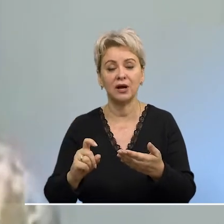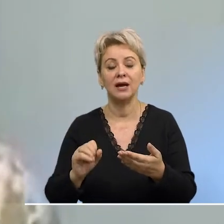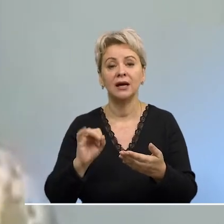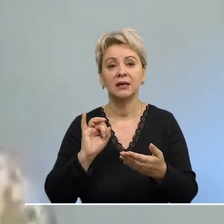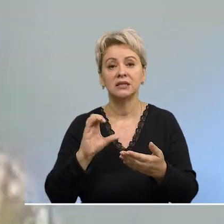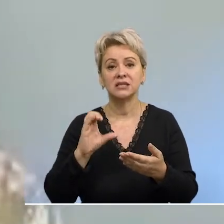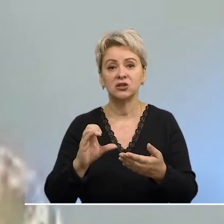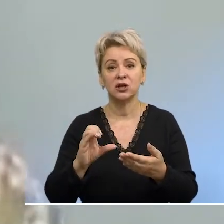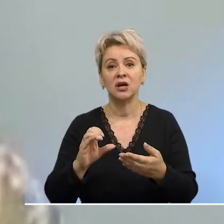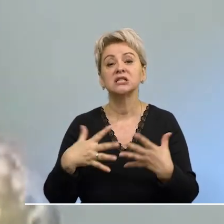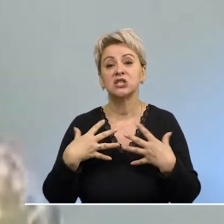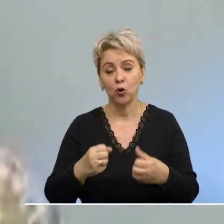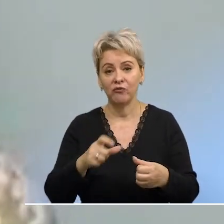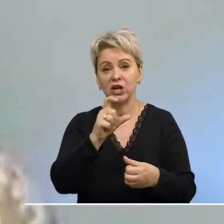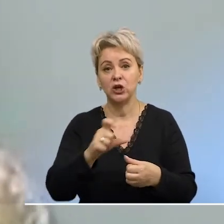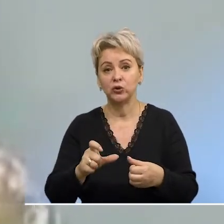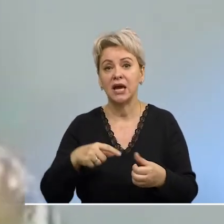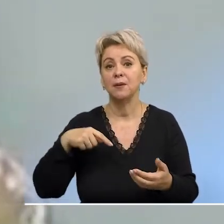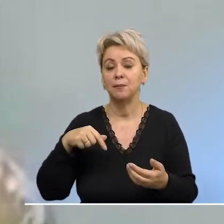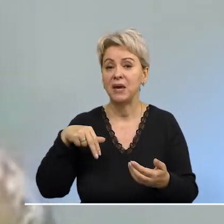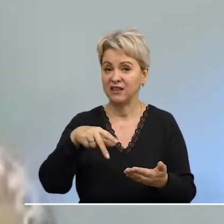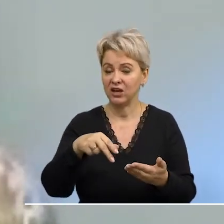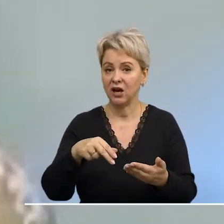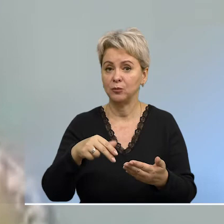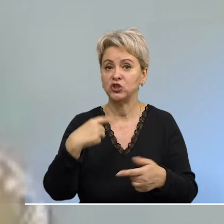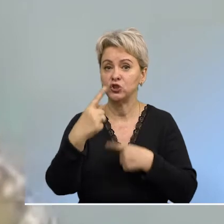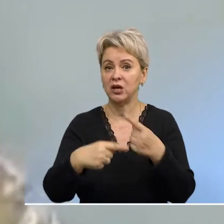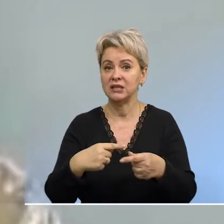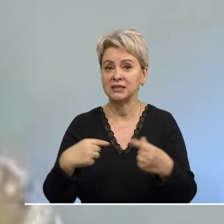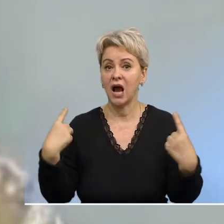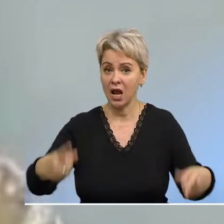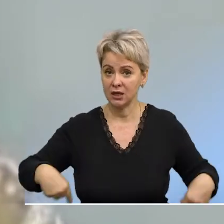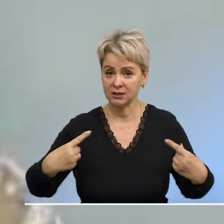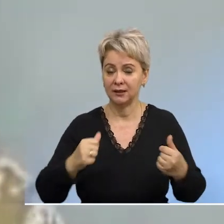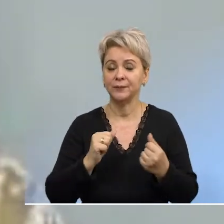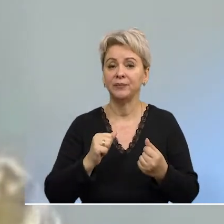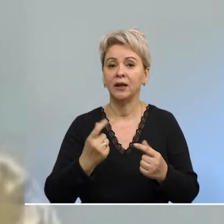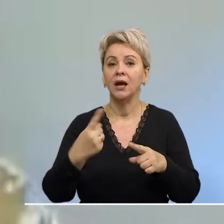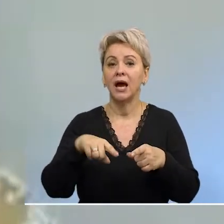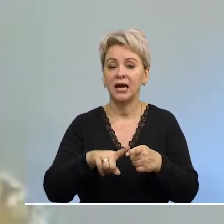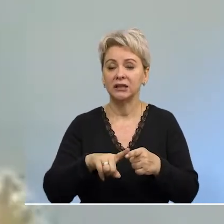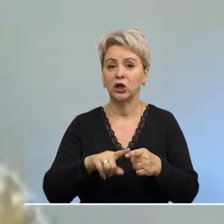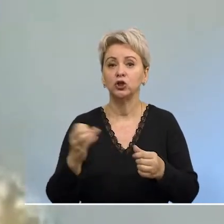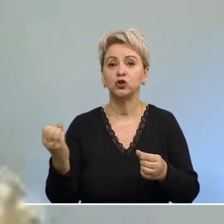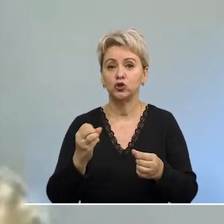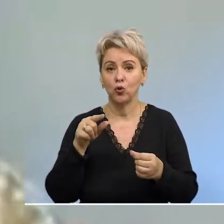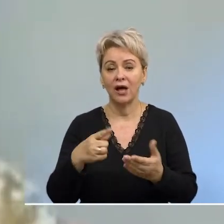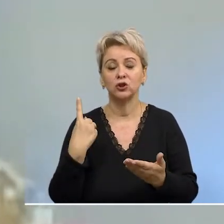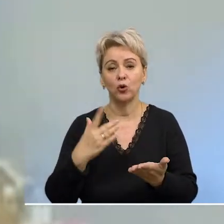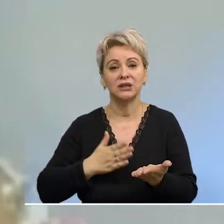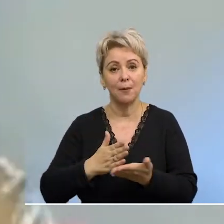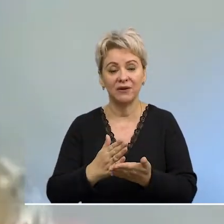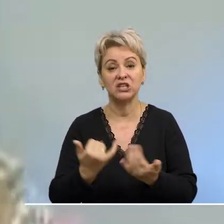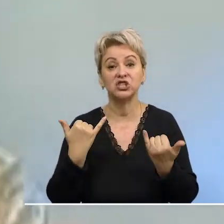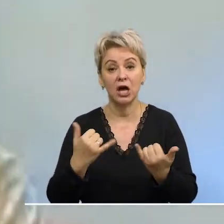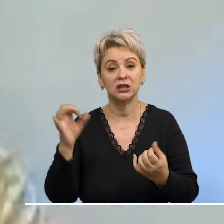опорно-двигательного аппарата, условно здоровые люди и передвигающие посредством коляски. Это еще одно